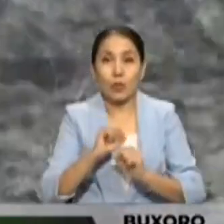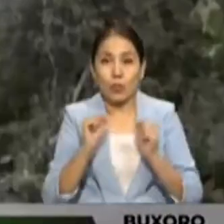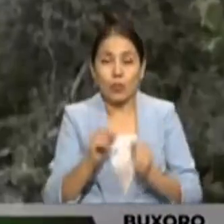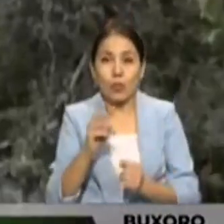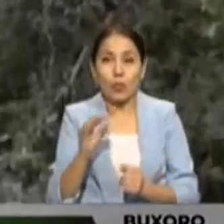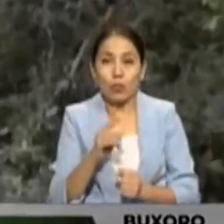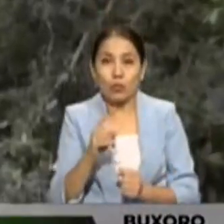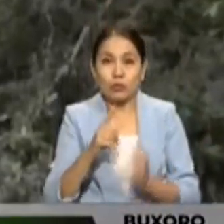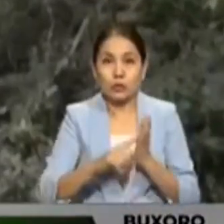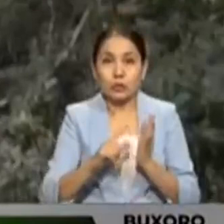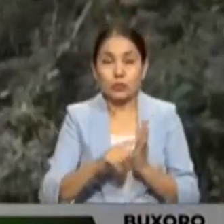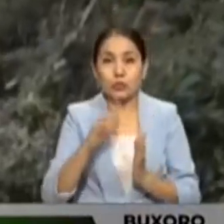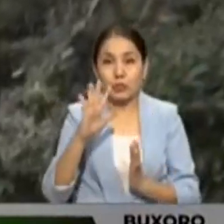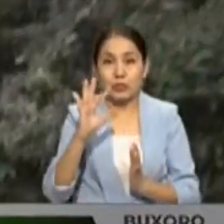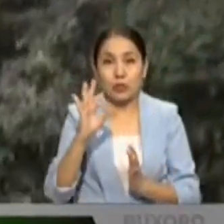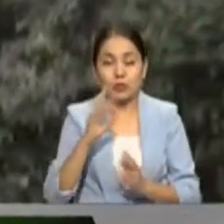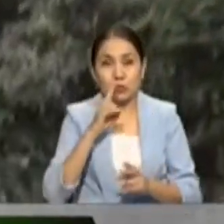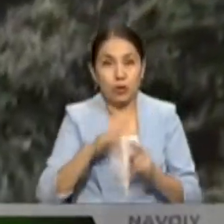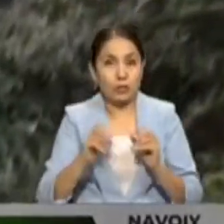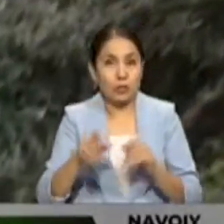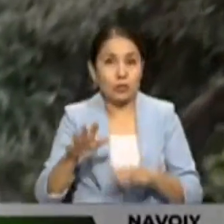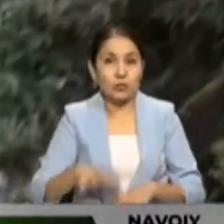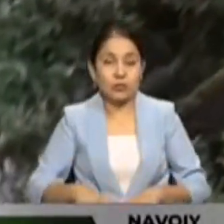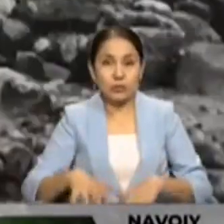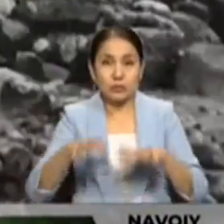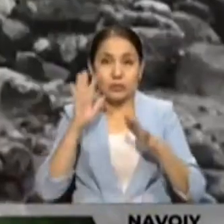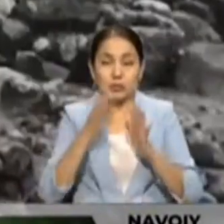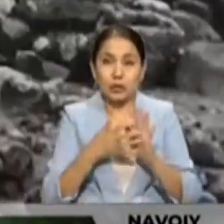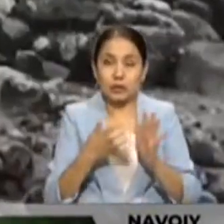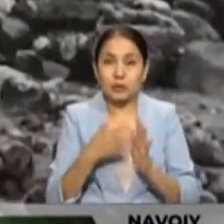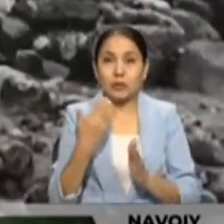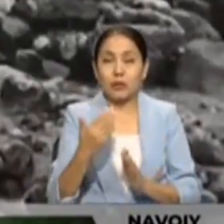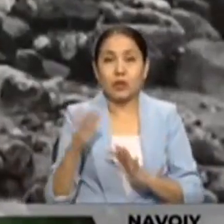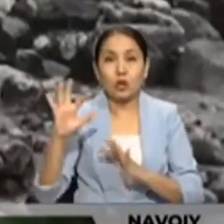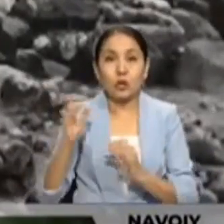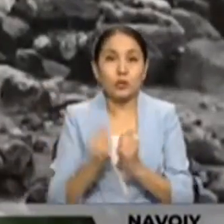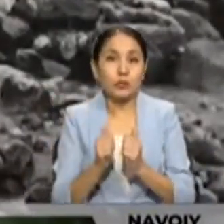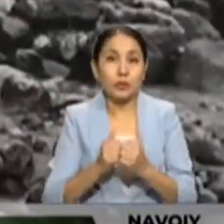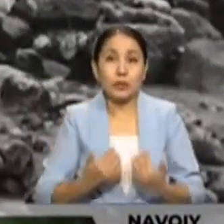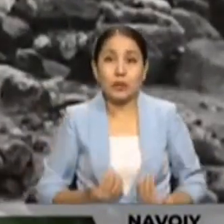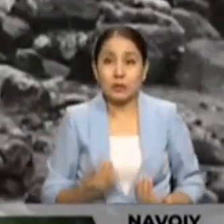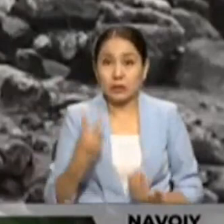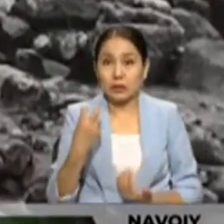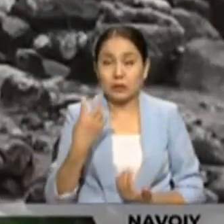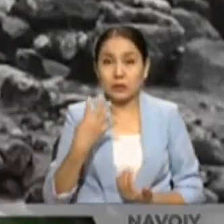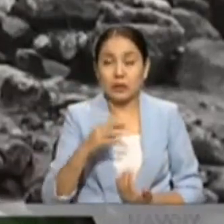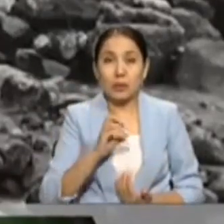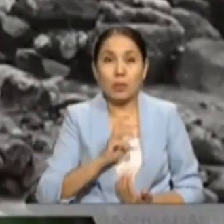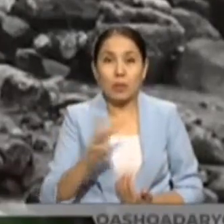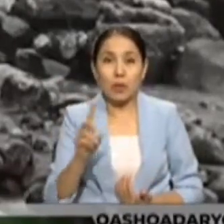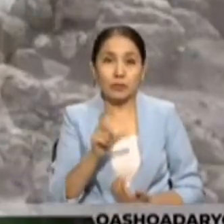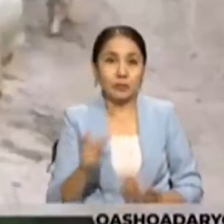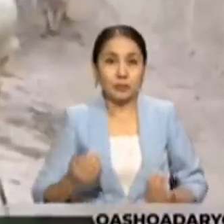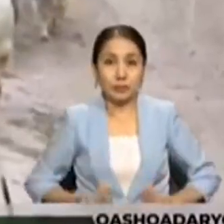hajmining 75%ini yo'qotishi mumkin. Bu toshqinlarga va suv tanqisligiga, shuningdek tog'li hududda yashovchi 240 million odamning